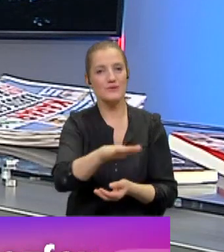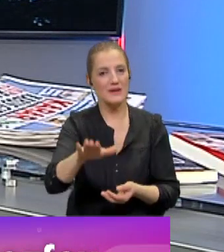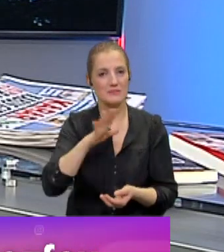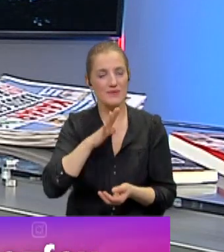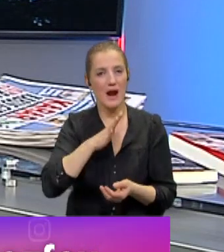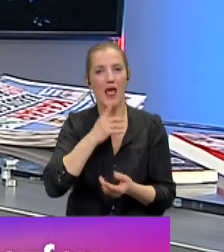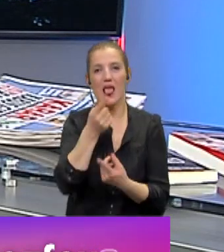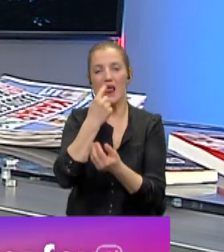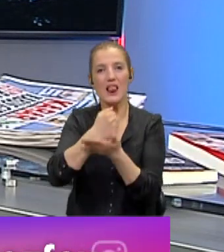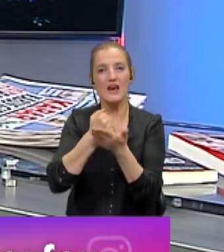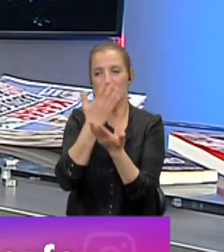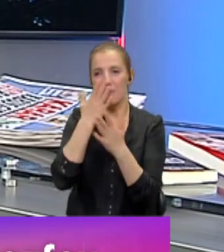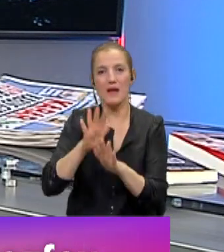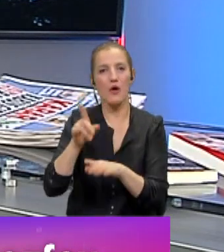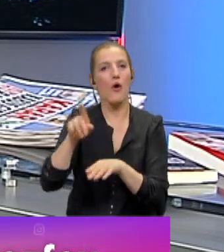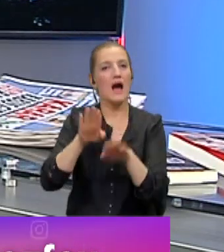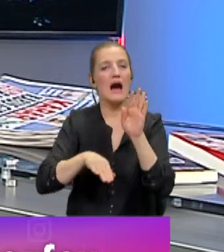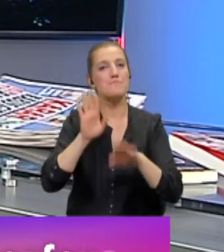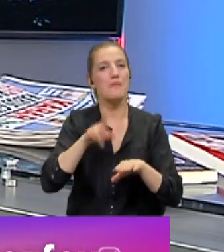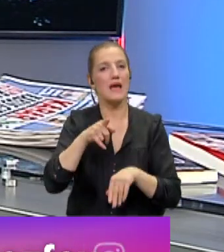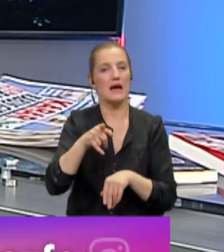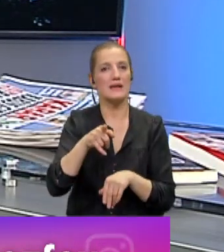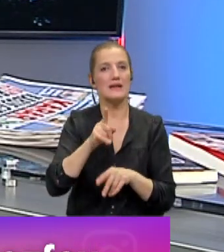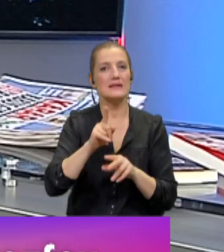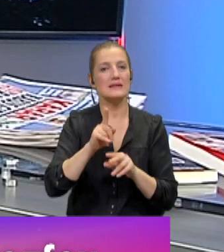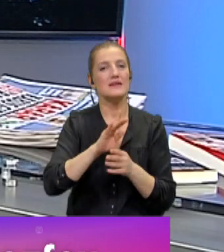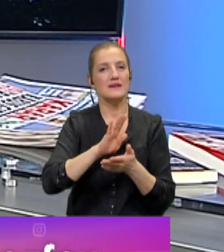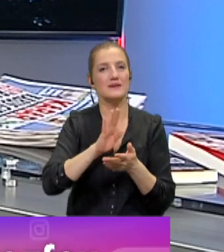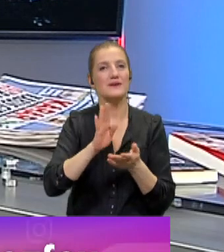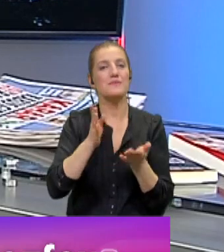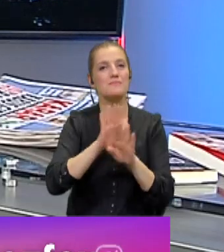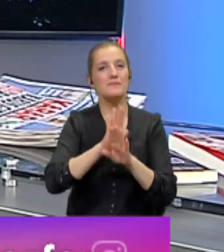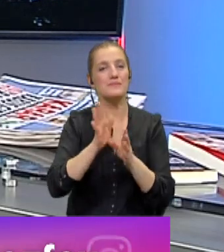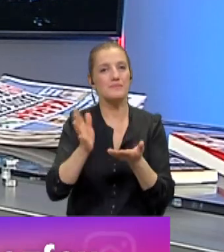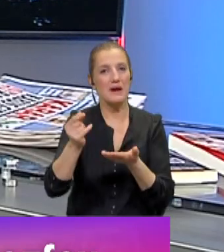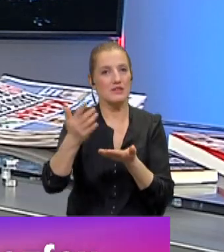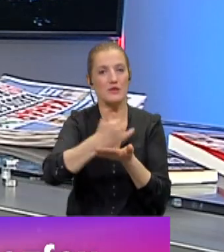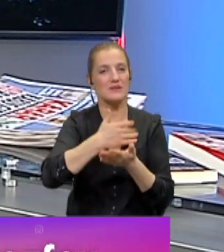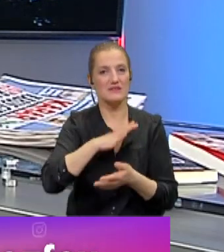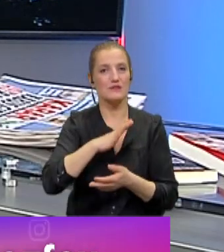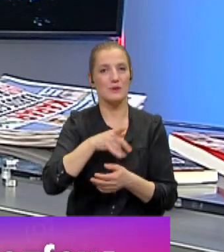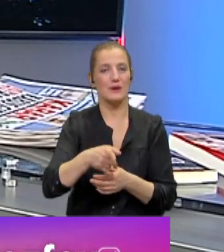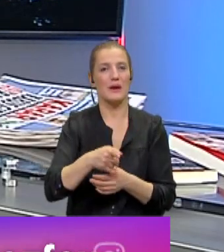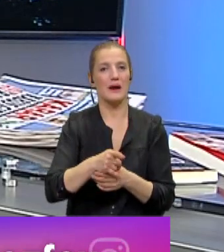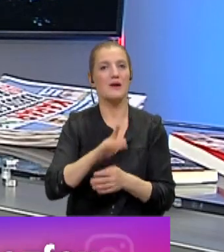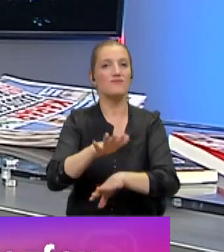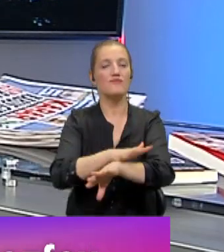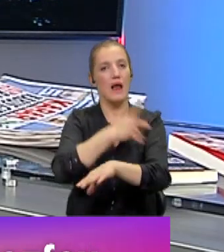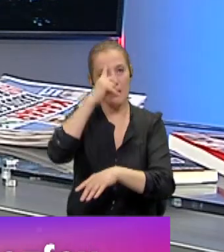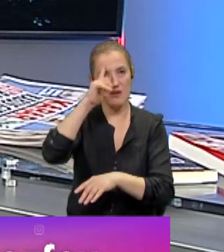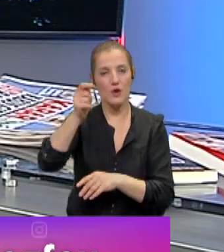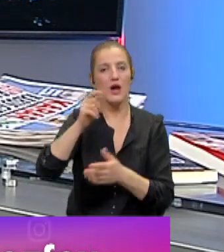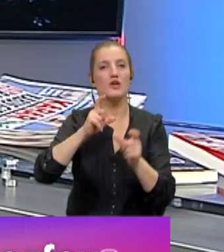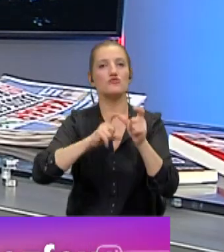var tedavi olmayı bekliyorlar o kampanyalarını tamamlanmasını istiyorlar ve her yerde valiliklere başvuruyorlar